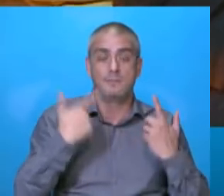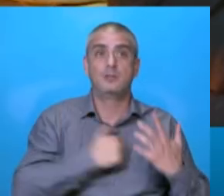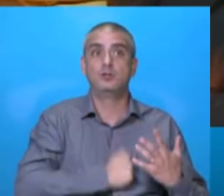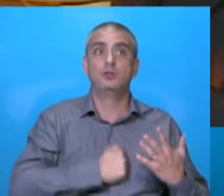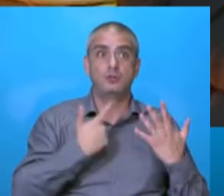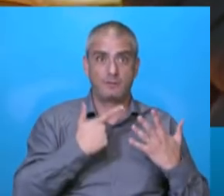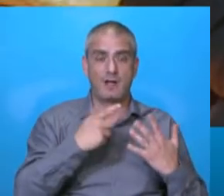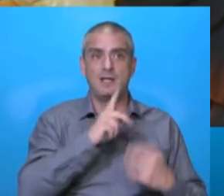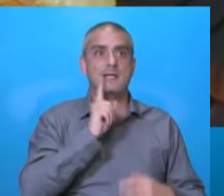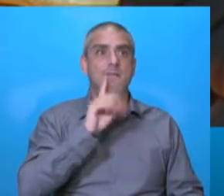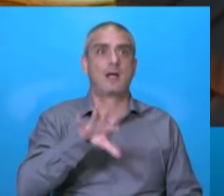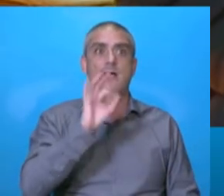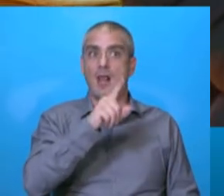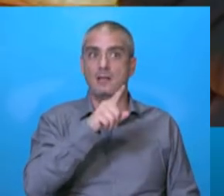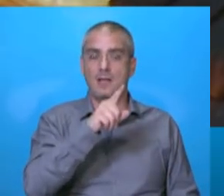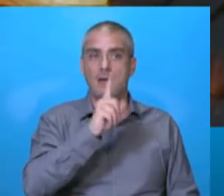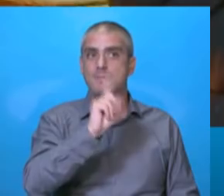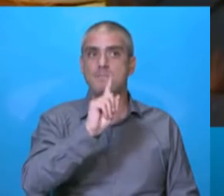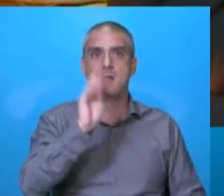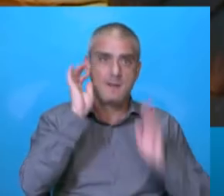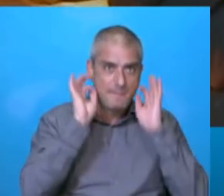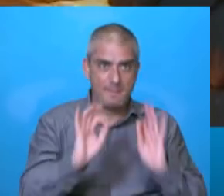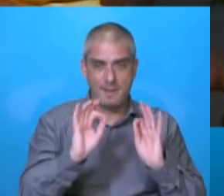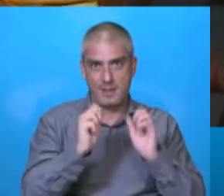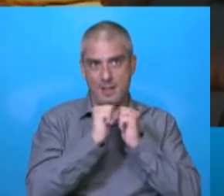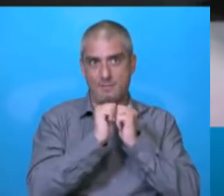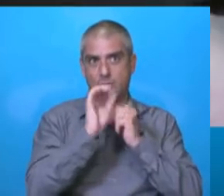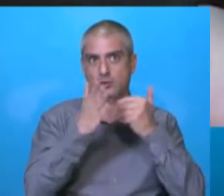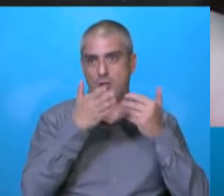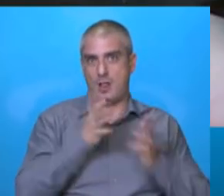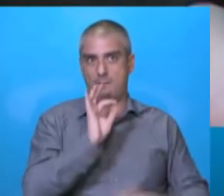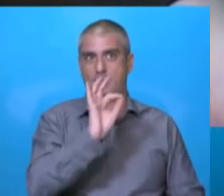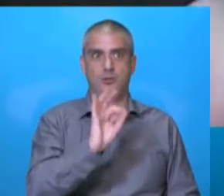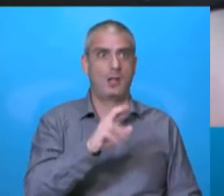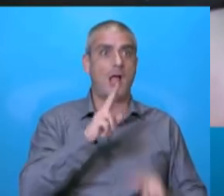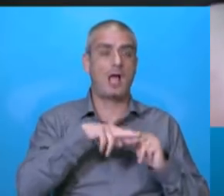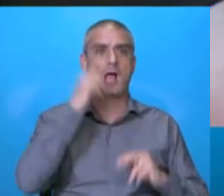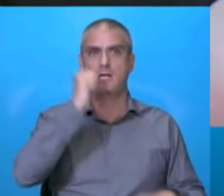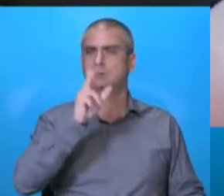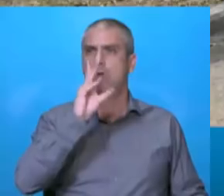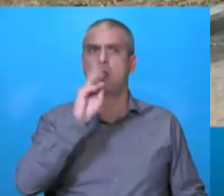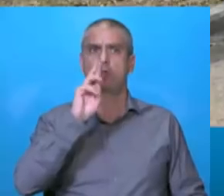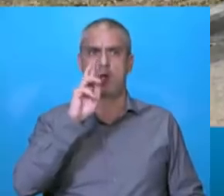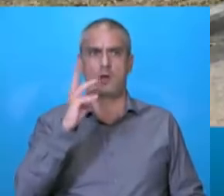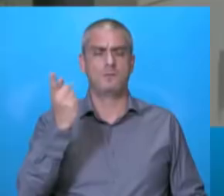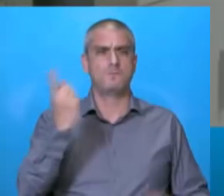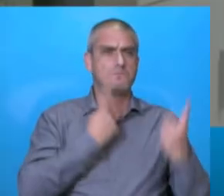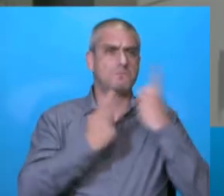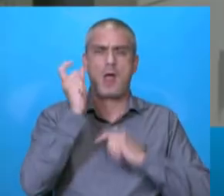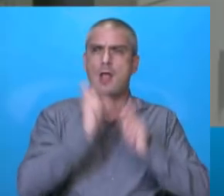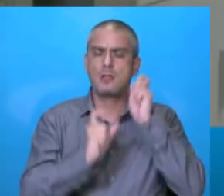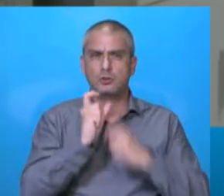אימה רבית מי היה באמת בן הזוג של ביתה. אחרי הרצח של דור באו לנו כל מיני אנשים